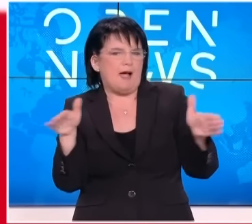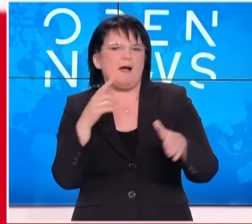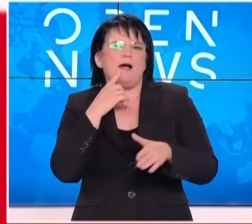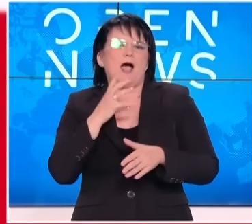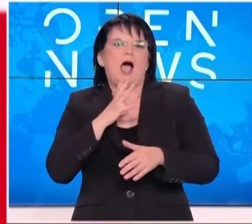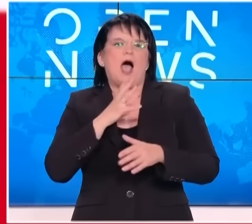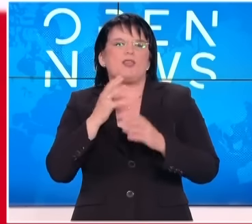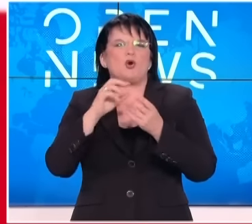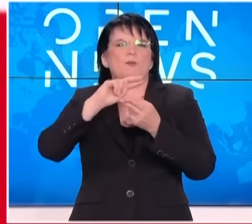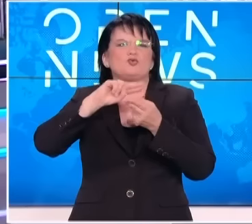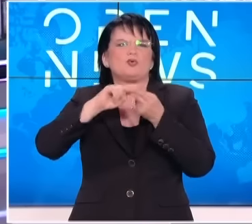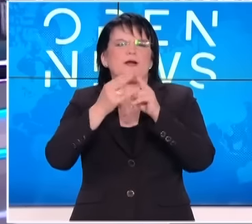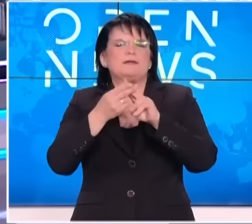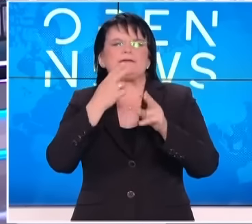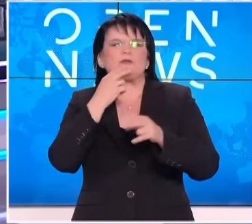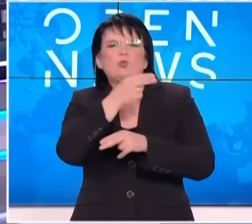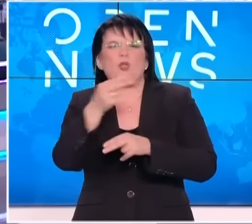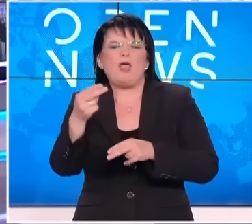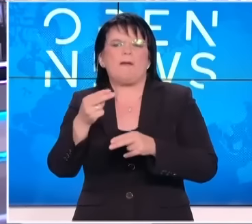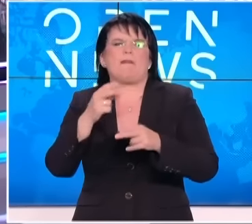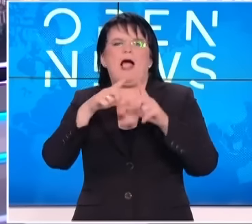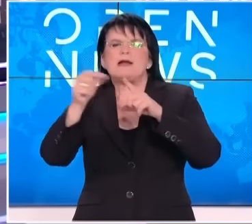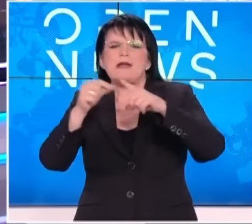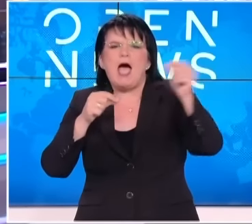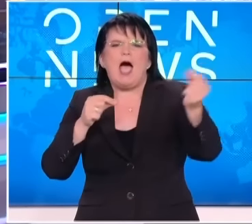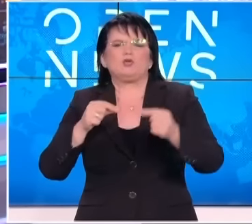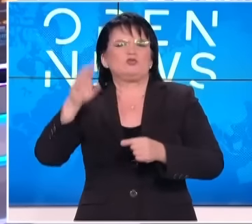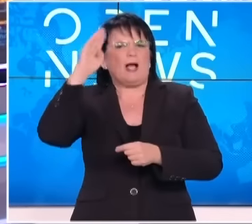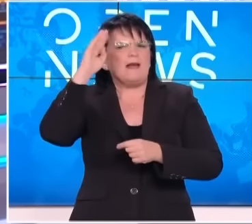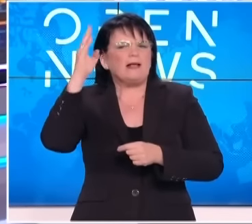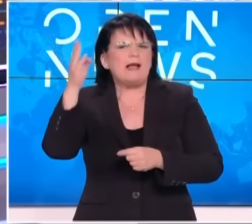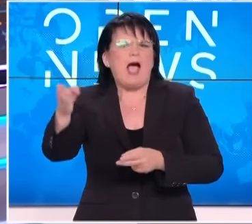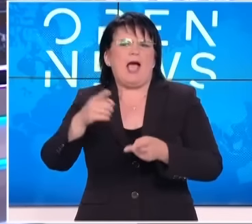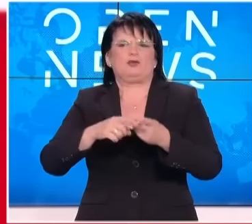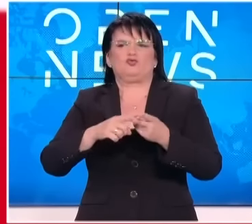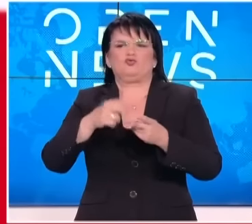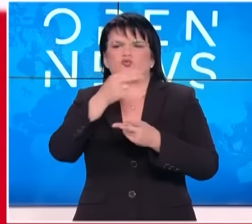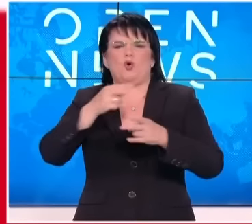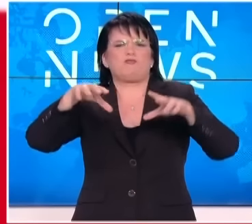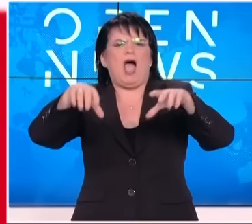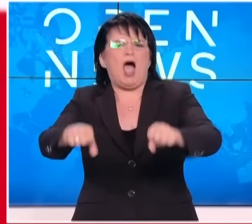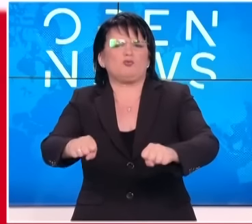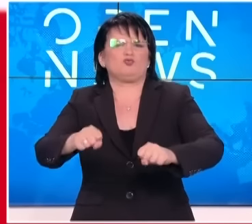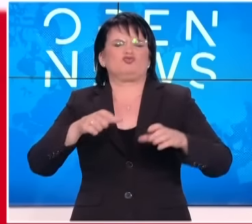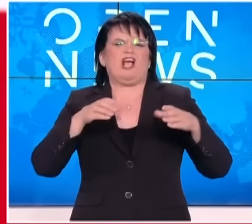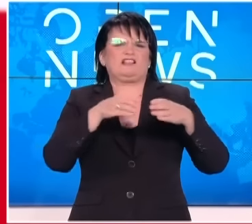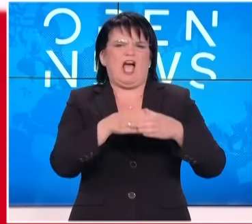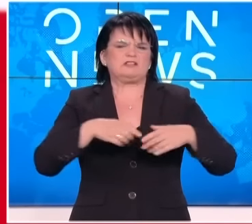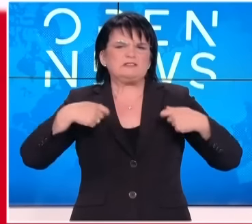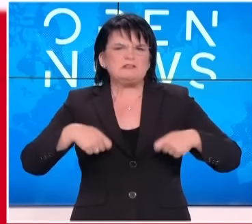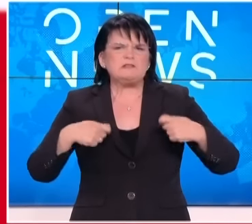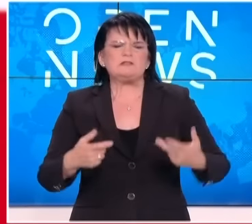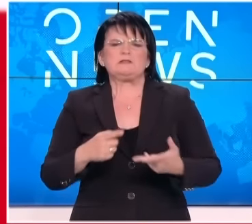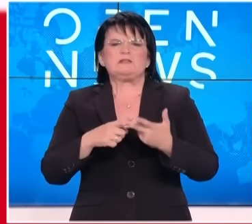απολογία του νίκου μπελογιάννη τι έλεγε για το νατο για τους αμερικάνους για την άρχουσα τάξη της χώρας και για όλες